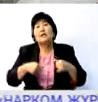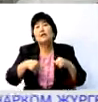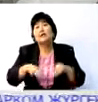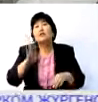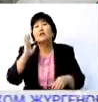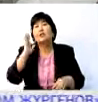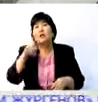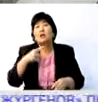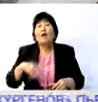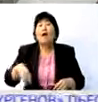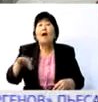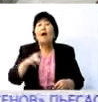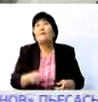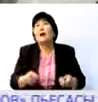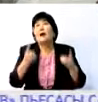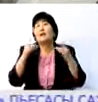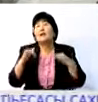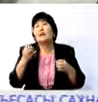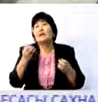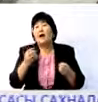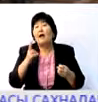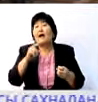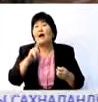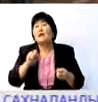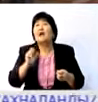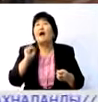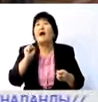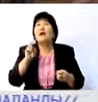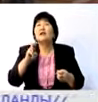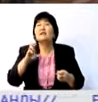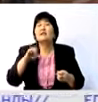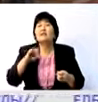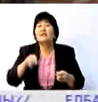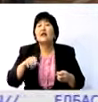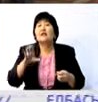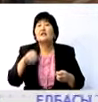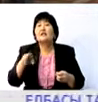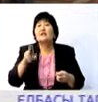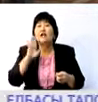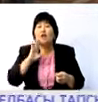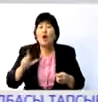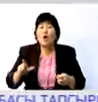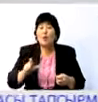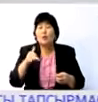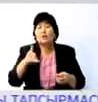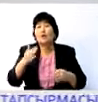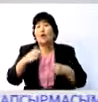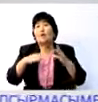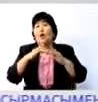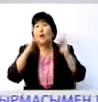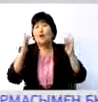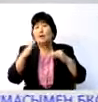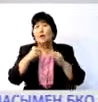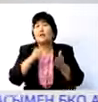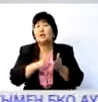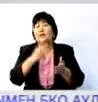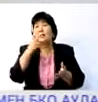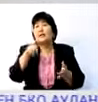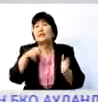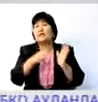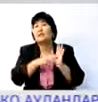сөз. Аймақтағы іргелістің тағы бірі Қазалыдағы Әлсейіт учаскесінде Сырдария өзені арқылы өтетін көпір салынуда. Жобаның құны